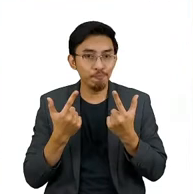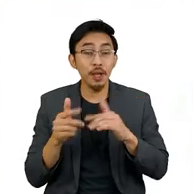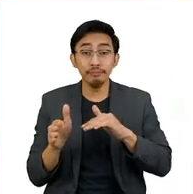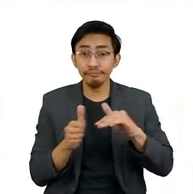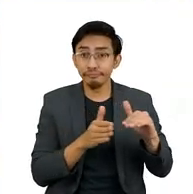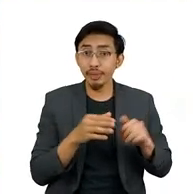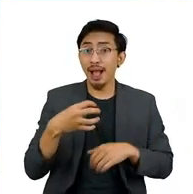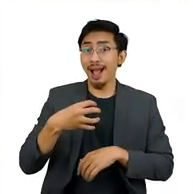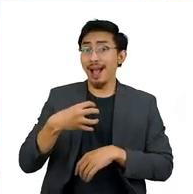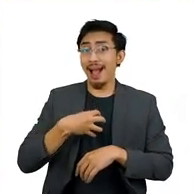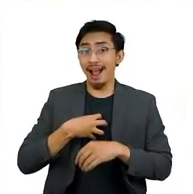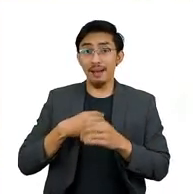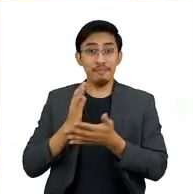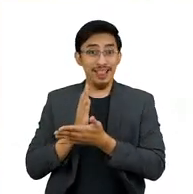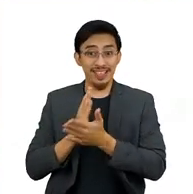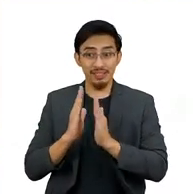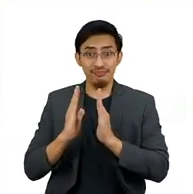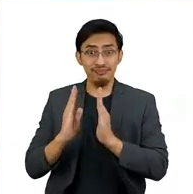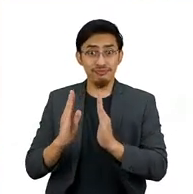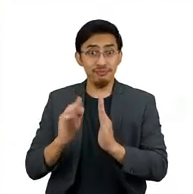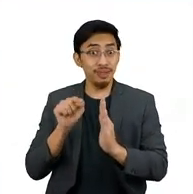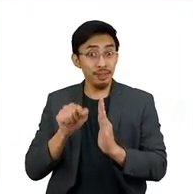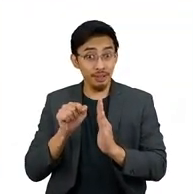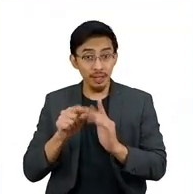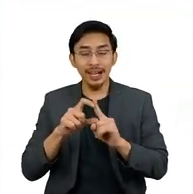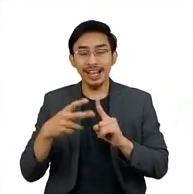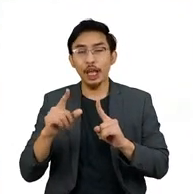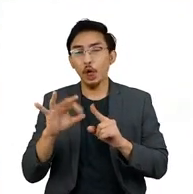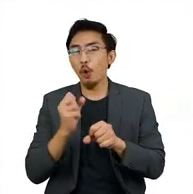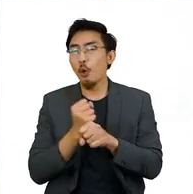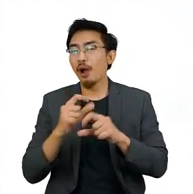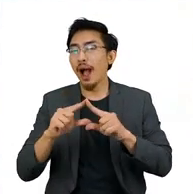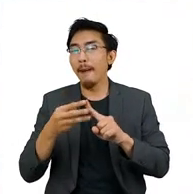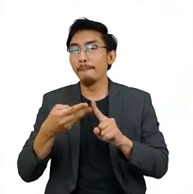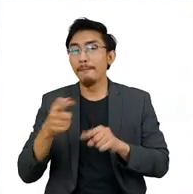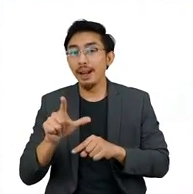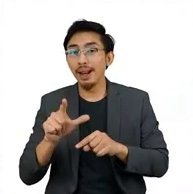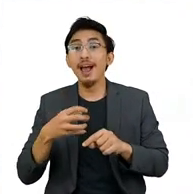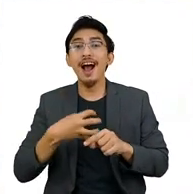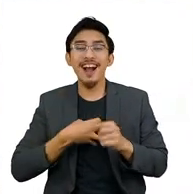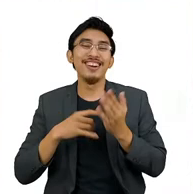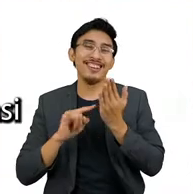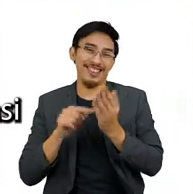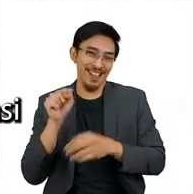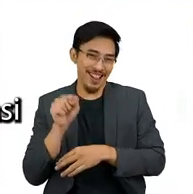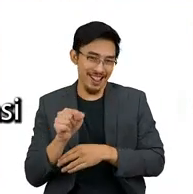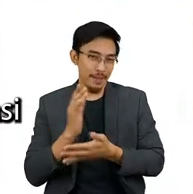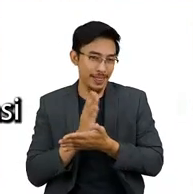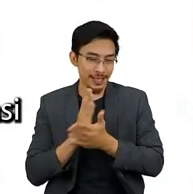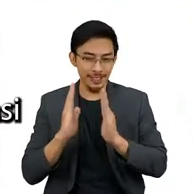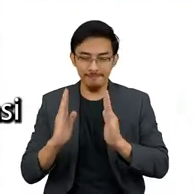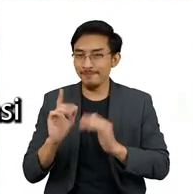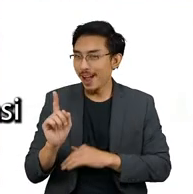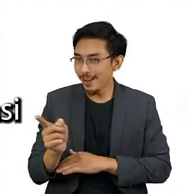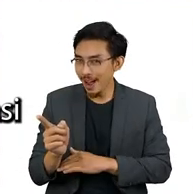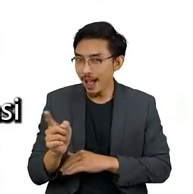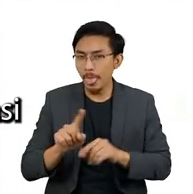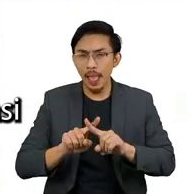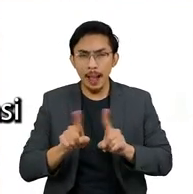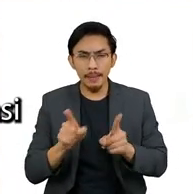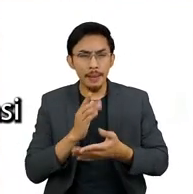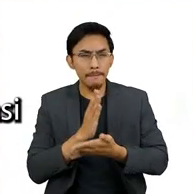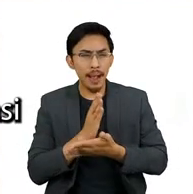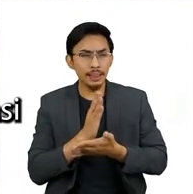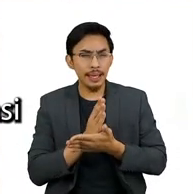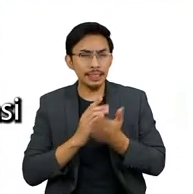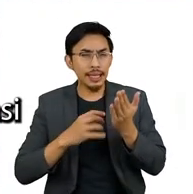hak asasi manusia yang bisa dibatasi atau derogable right seperti hak digital. Tetapi pembatasan terhadap hak digital yang